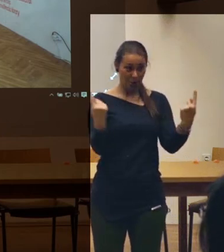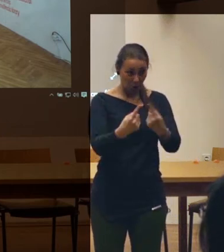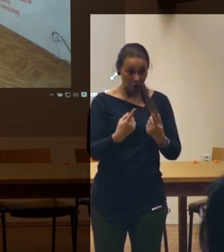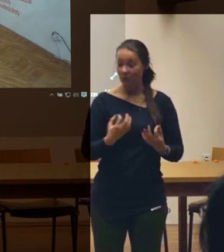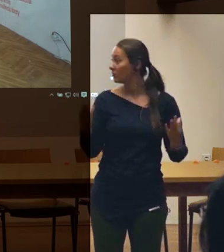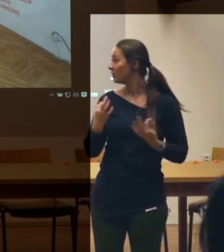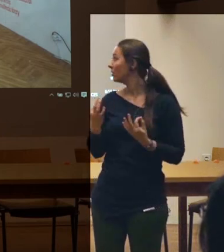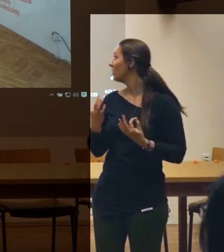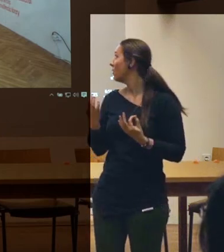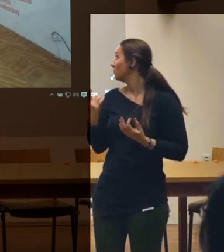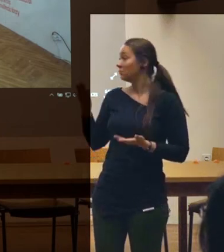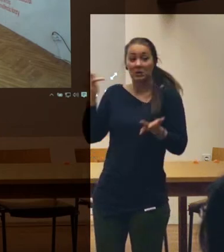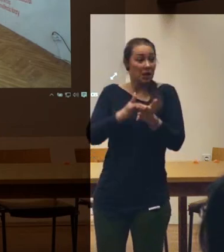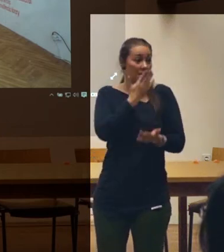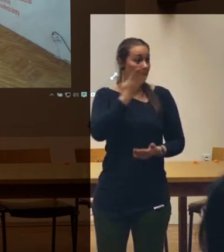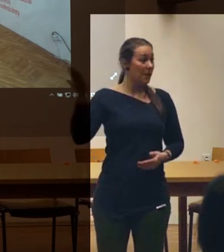by nejak nutne pracoval